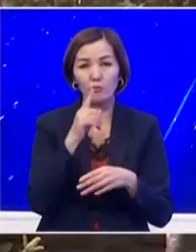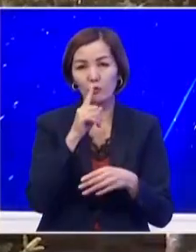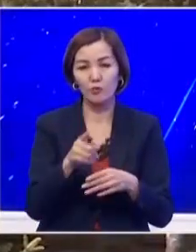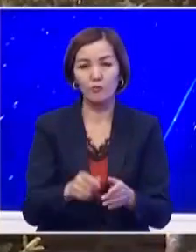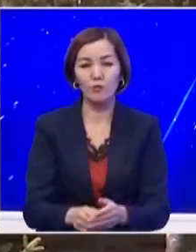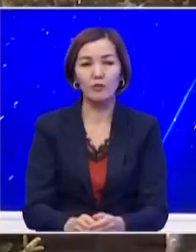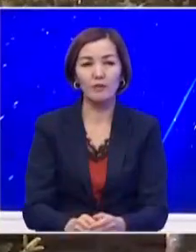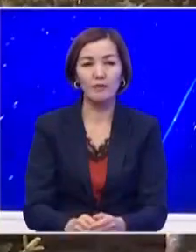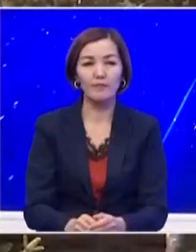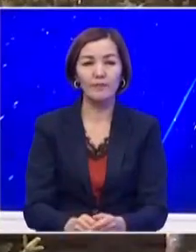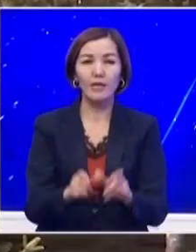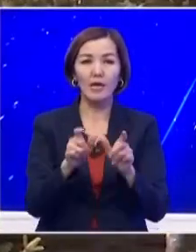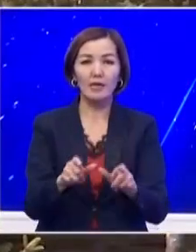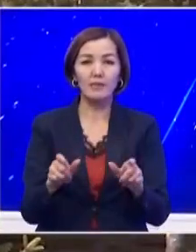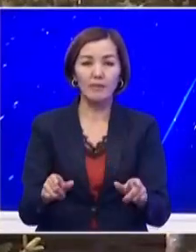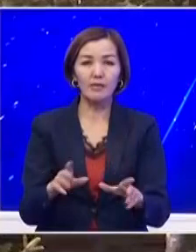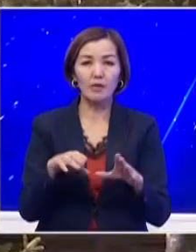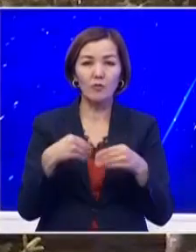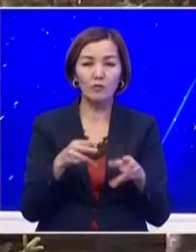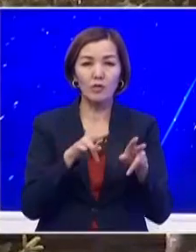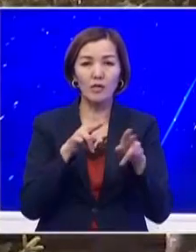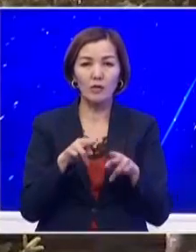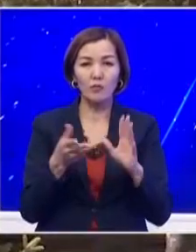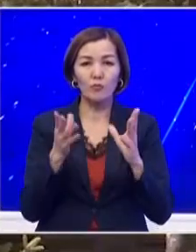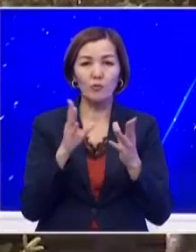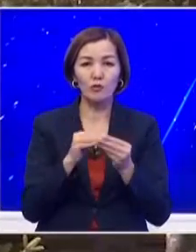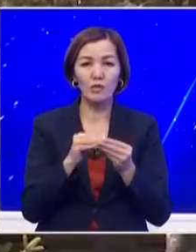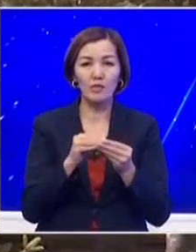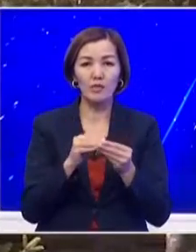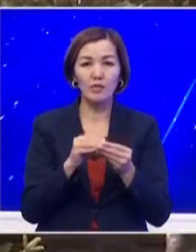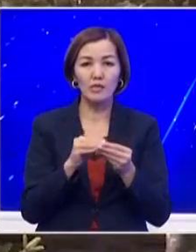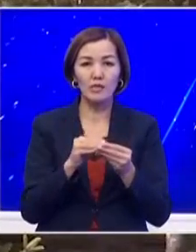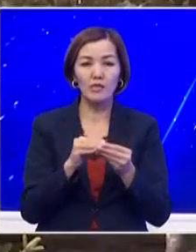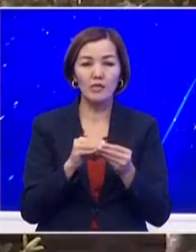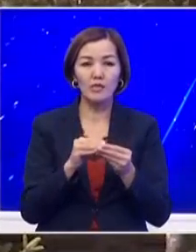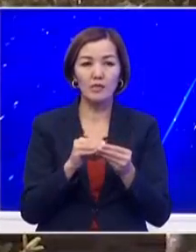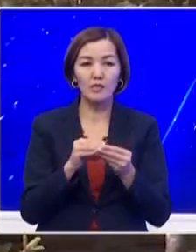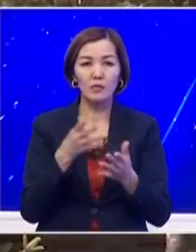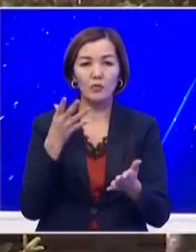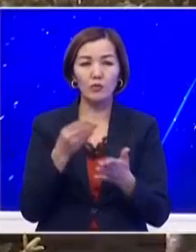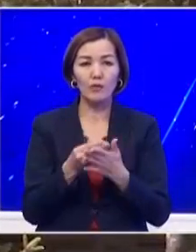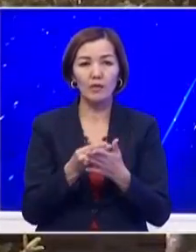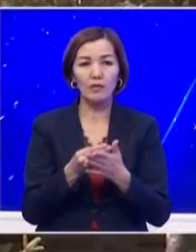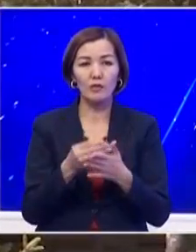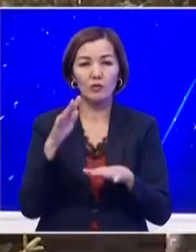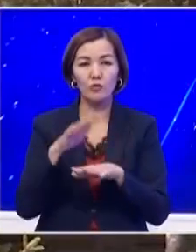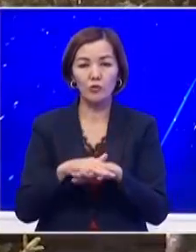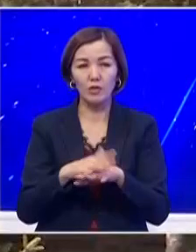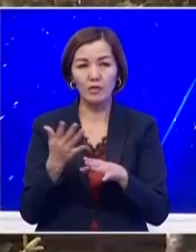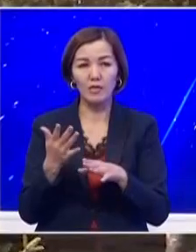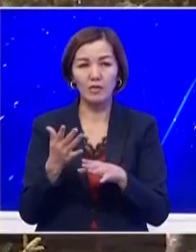ескертеміз. Азаматтарға өткізген қару бойынша жаңағы төлем ақыны олардың жеке шоттарына